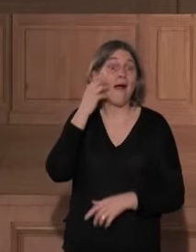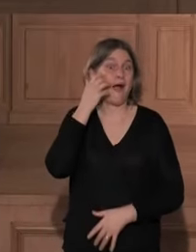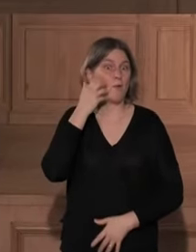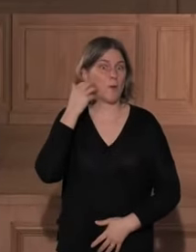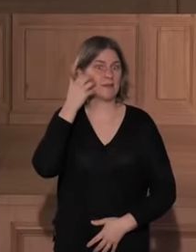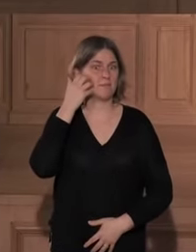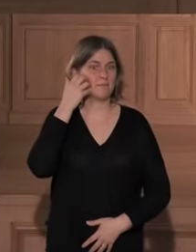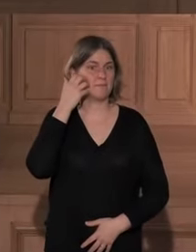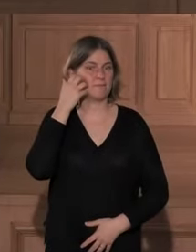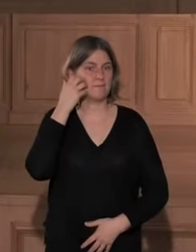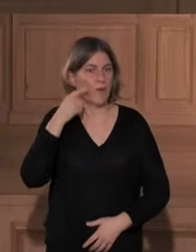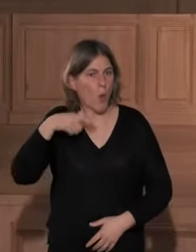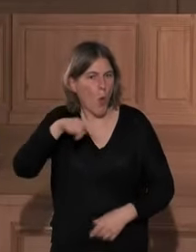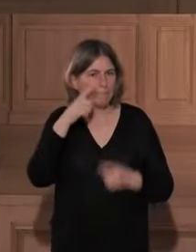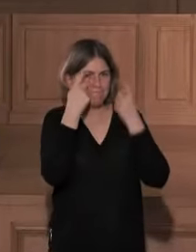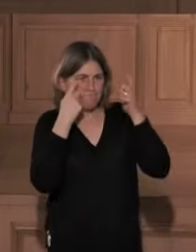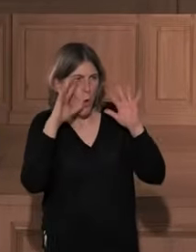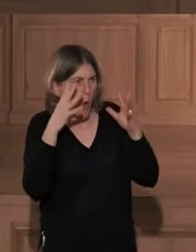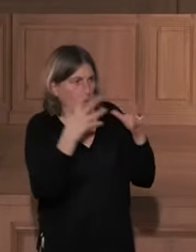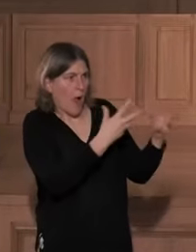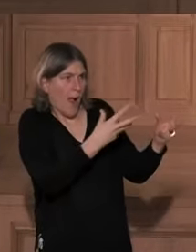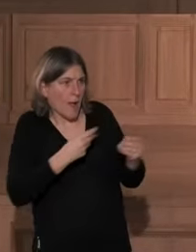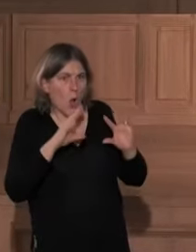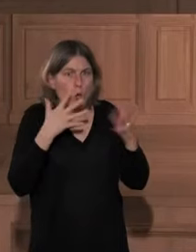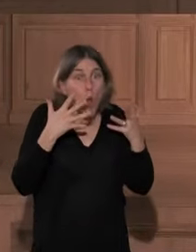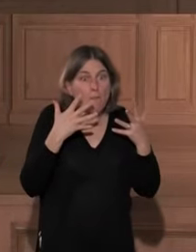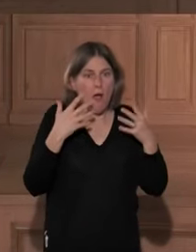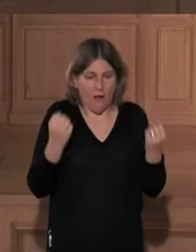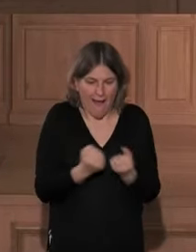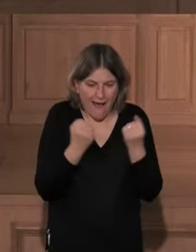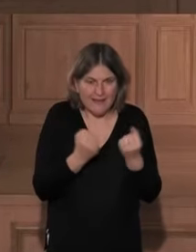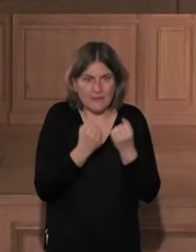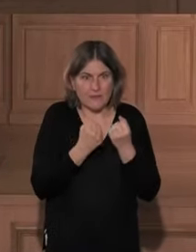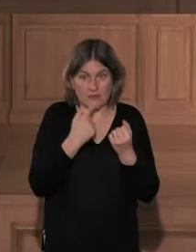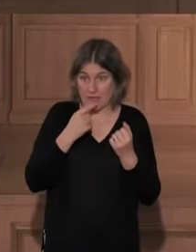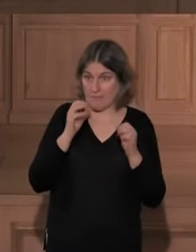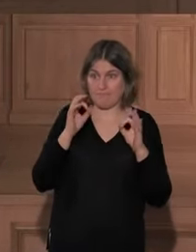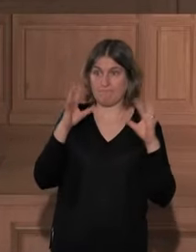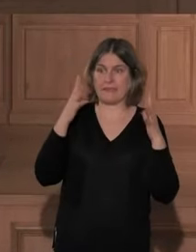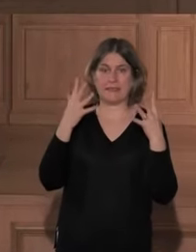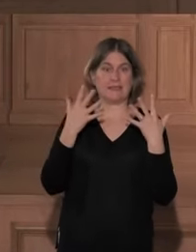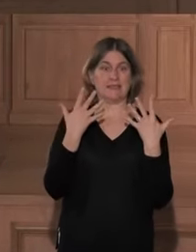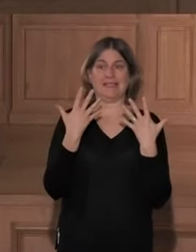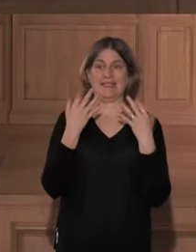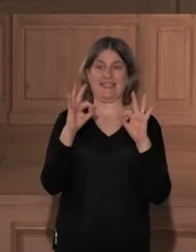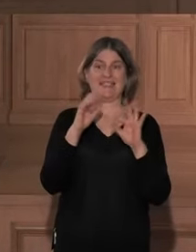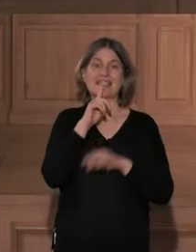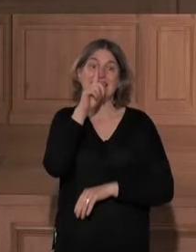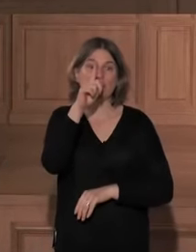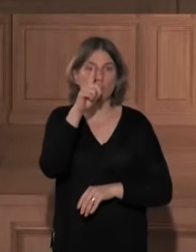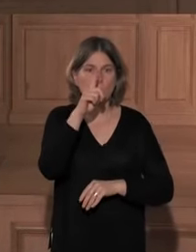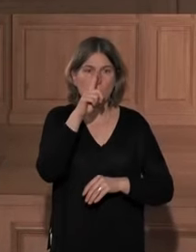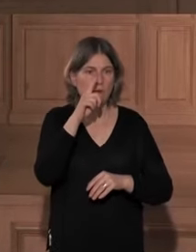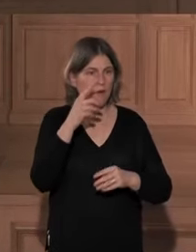le quotidien, les activités. Et tout a changé au bout de 10 jours. Voilà comment j'ai rencontré